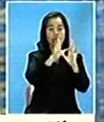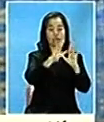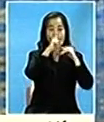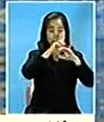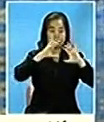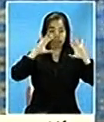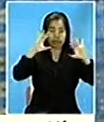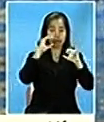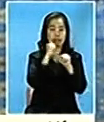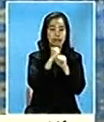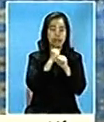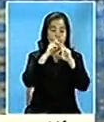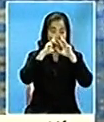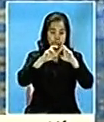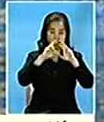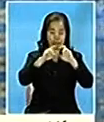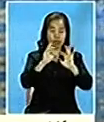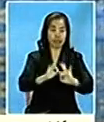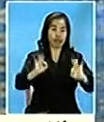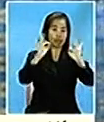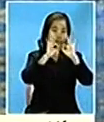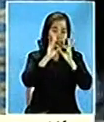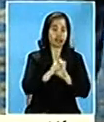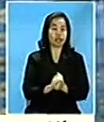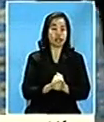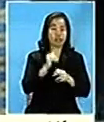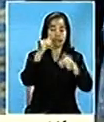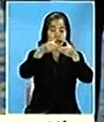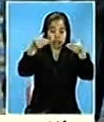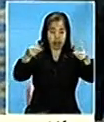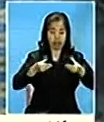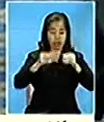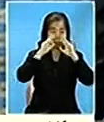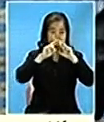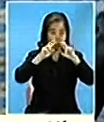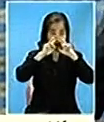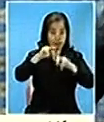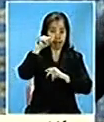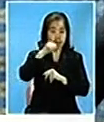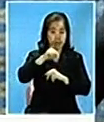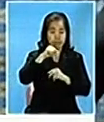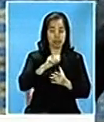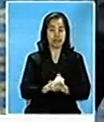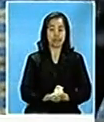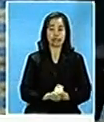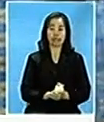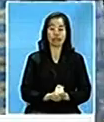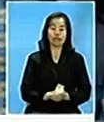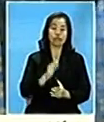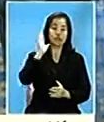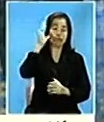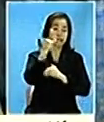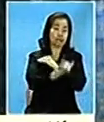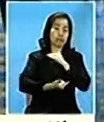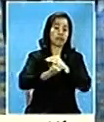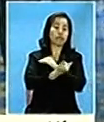ไว้ในดวงใจงานวิจัยเนี่ยผมอยากจะเรียนว่าในต่างประเทศนั้นไม่